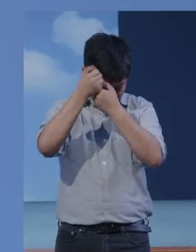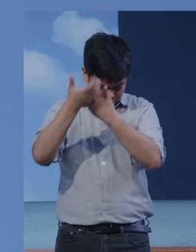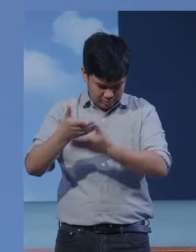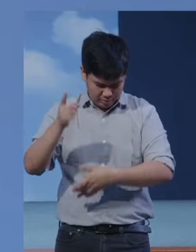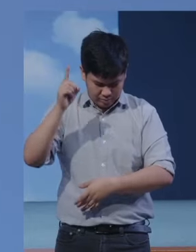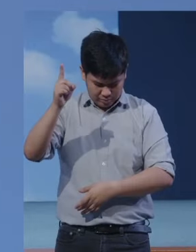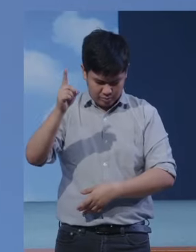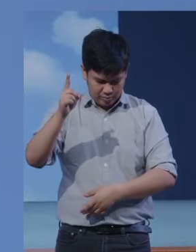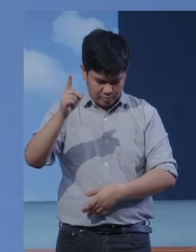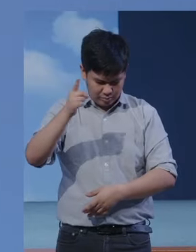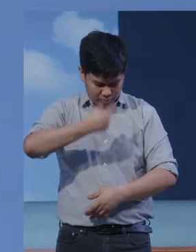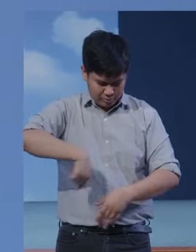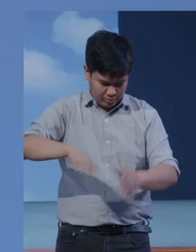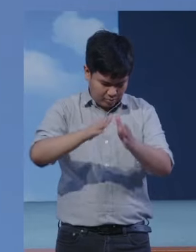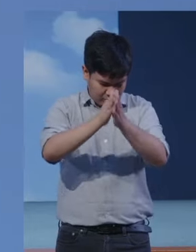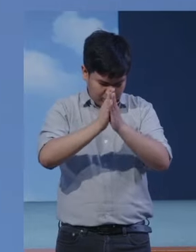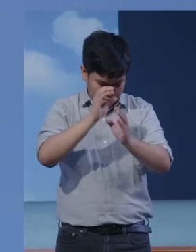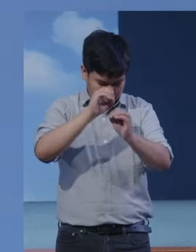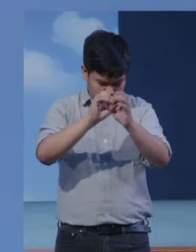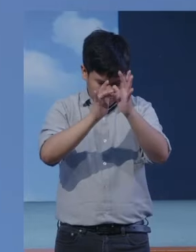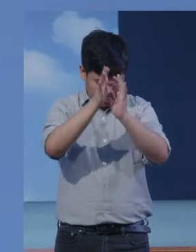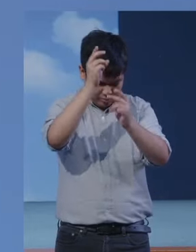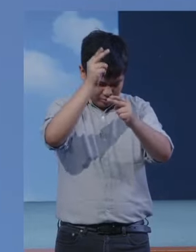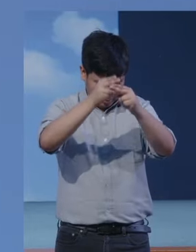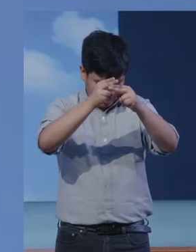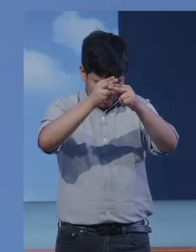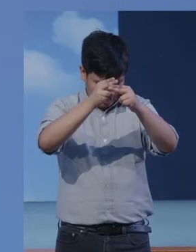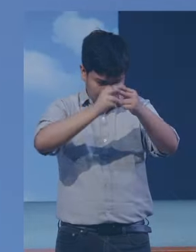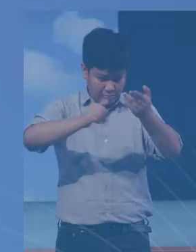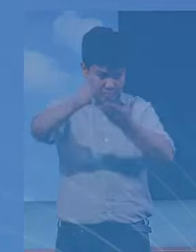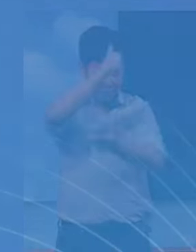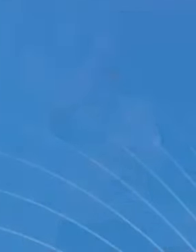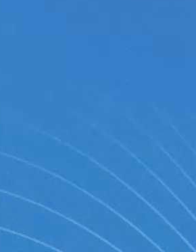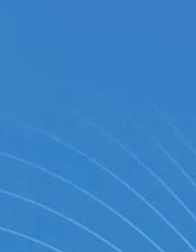iyo ito ang aming samot dalangin sa pangalan ni Hesus